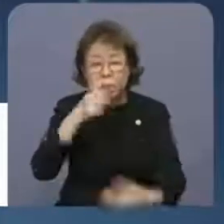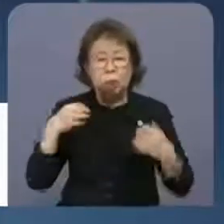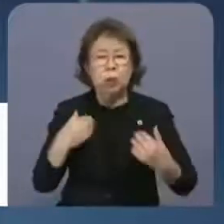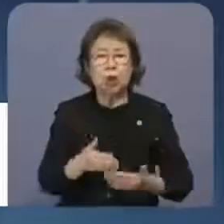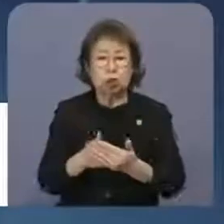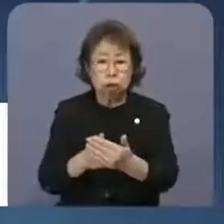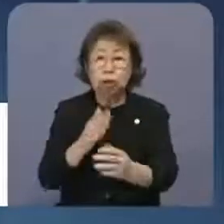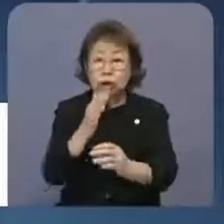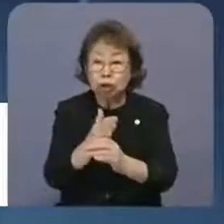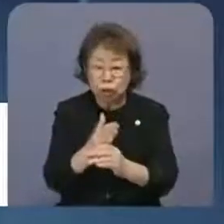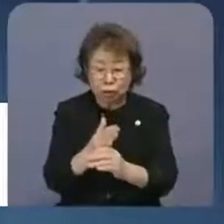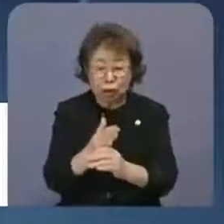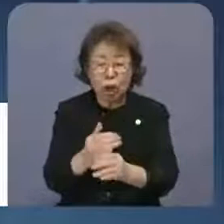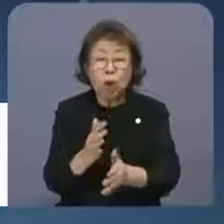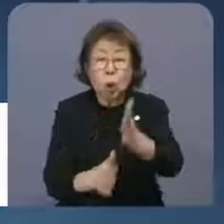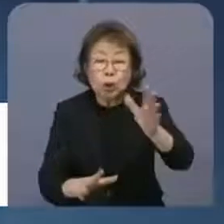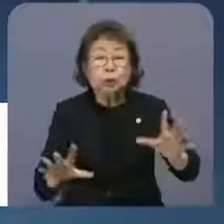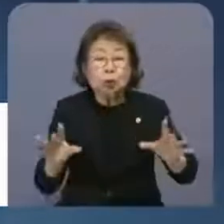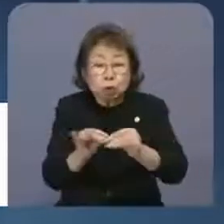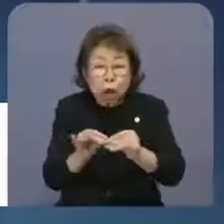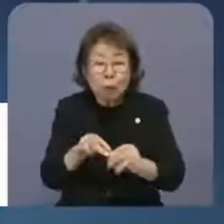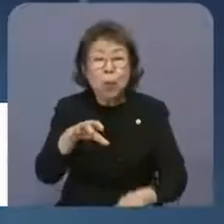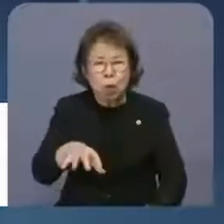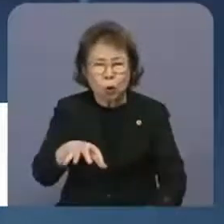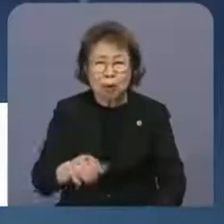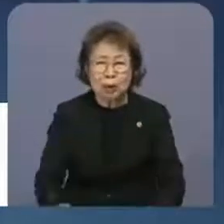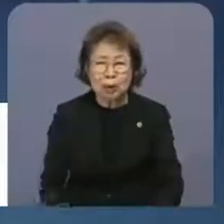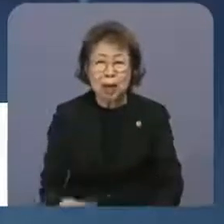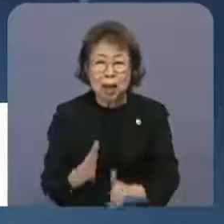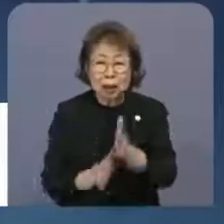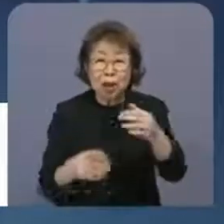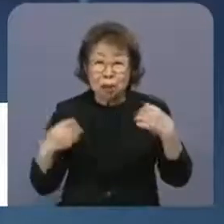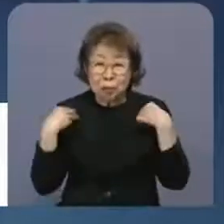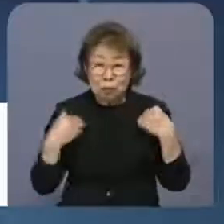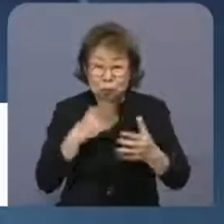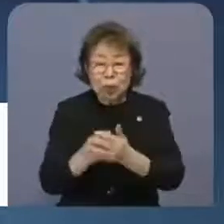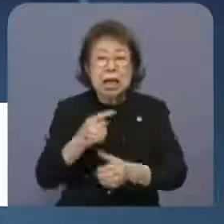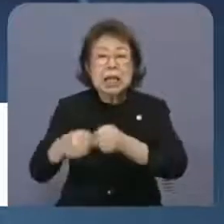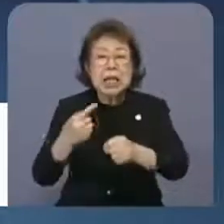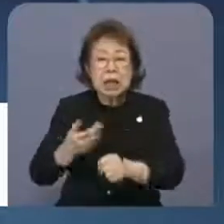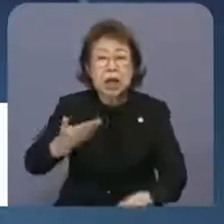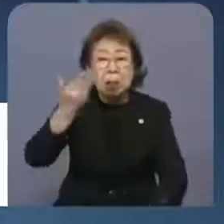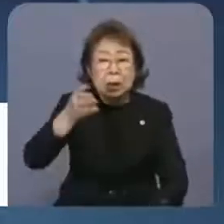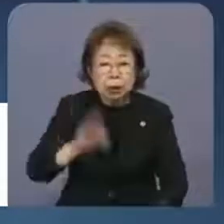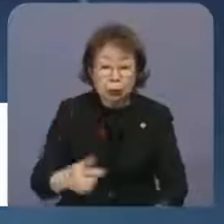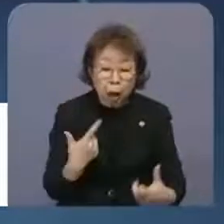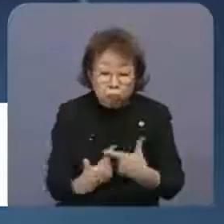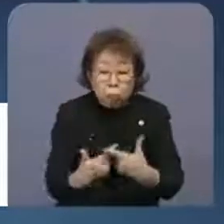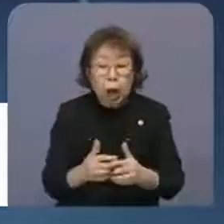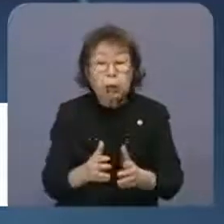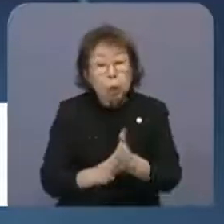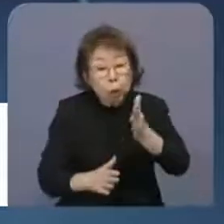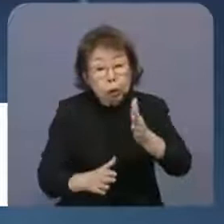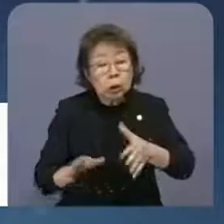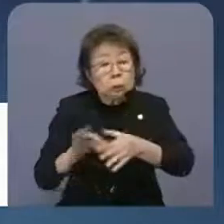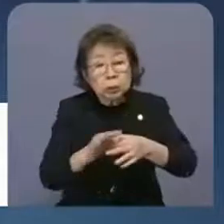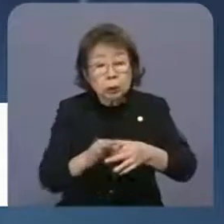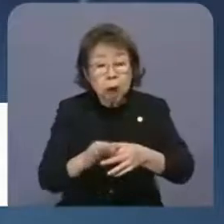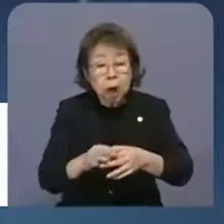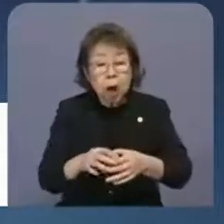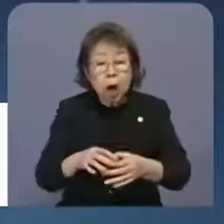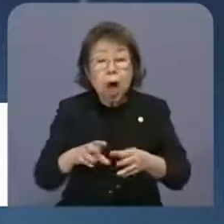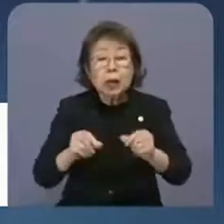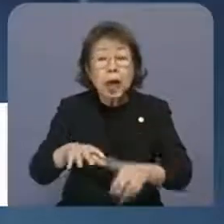사업이 바로 도심 융합 트 꿉니다 정부 사업 방침이 나온 지 1년이 넘었는데 부산에도 16 아트 코 사업 입지